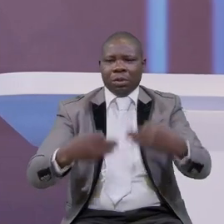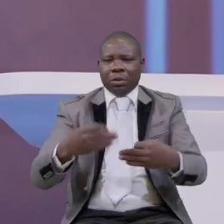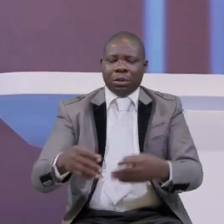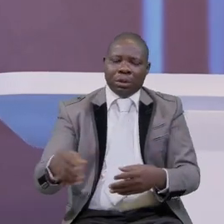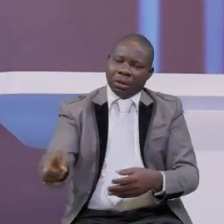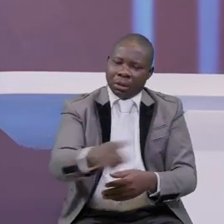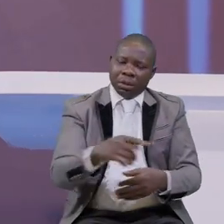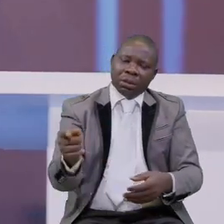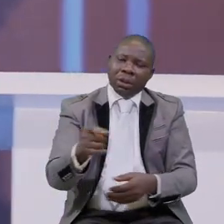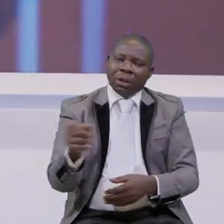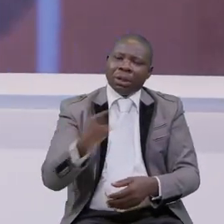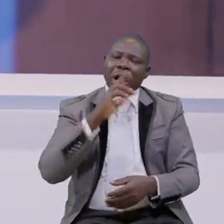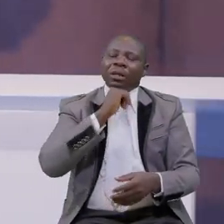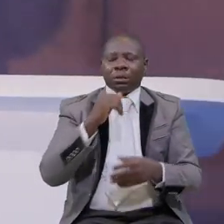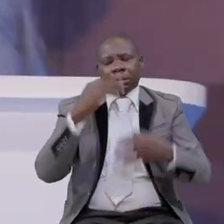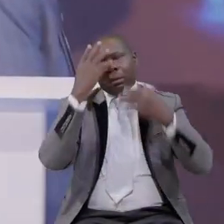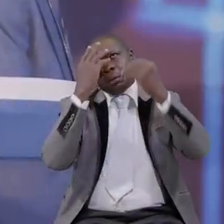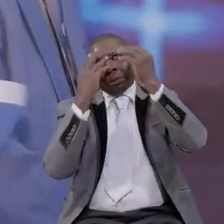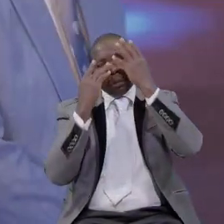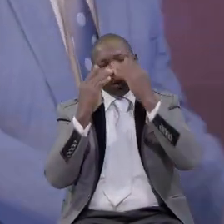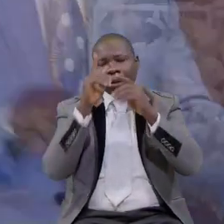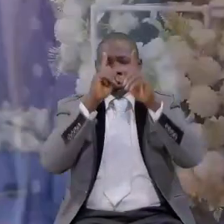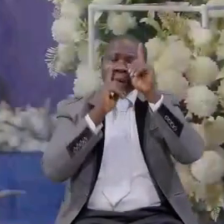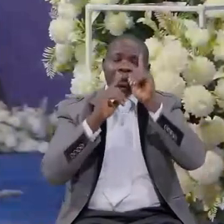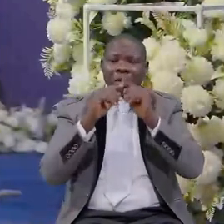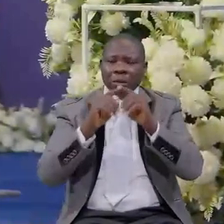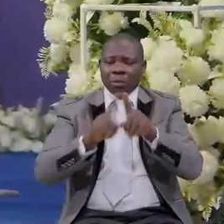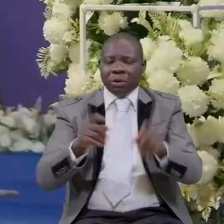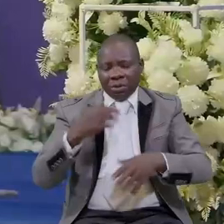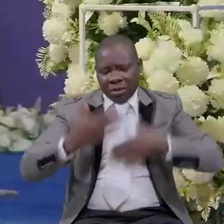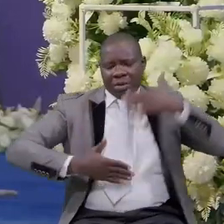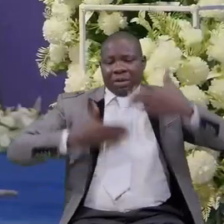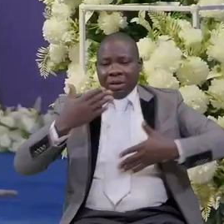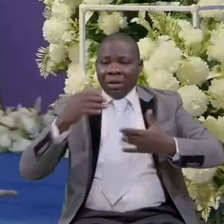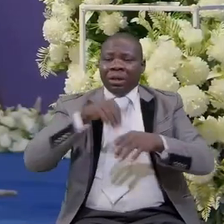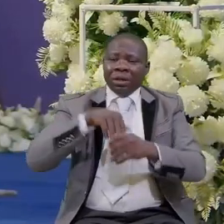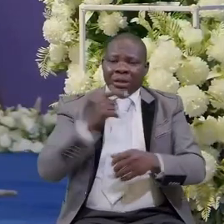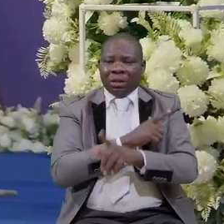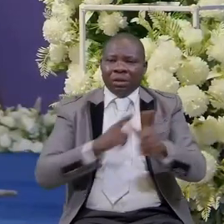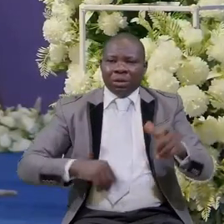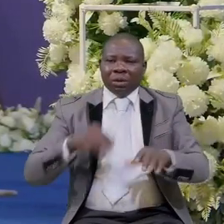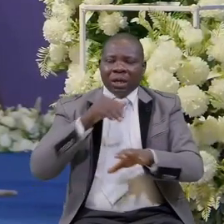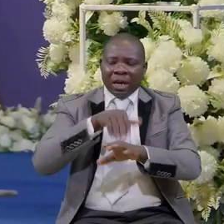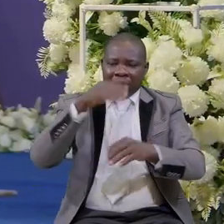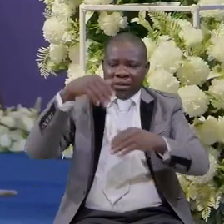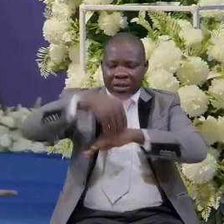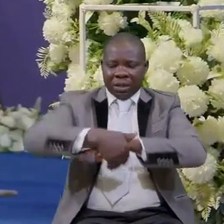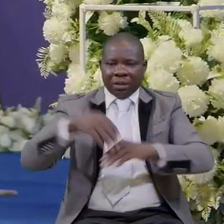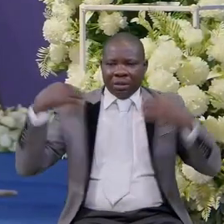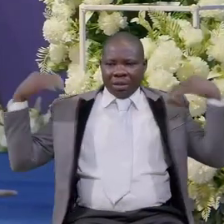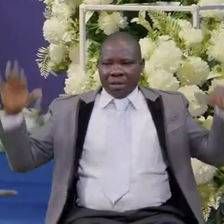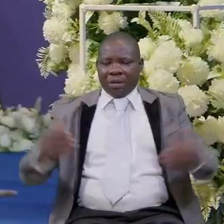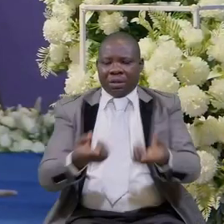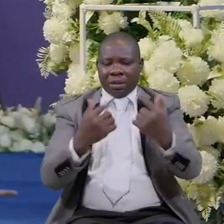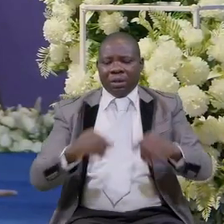étaient attristés, pleurant. Ils se réjouissaient dans le Seigneur. Dans la nuit, l'ange est venu et l'a fait sortir.